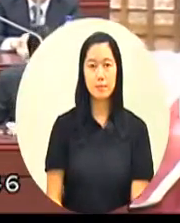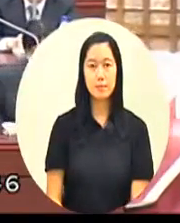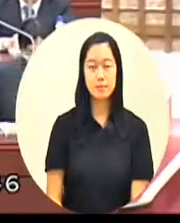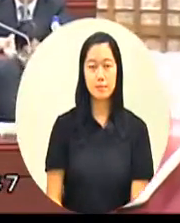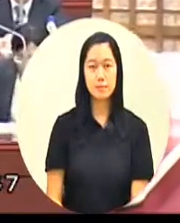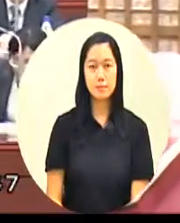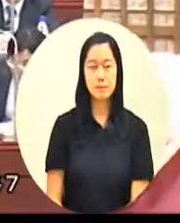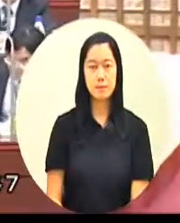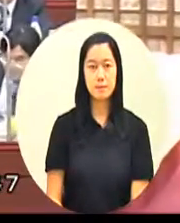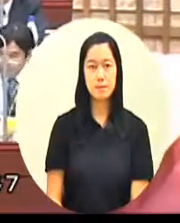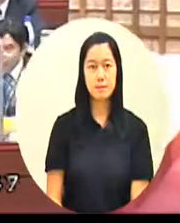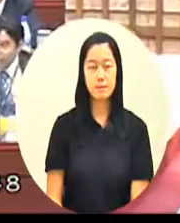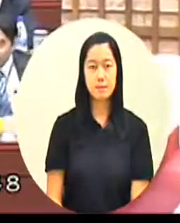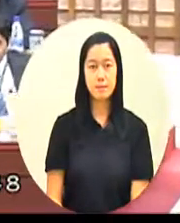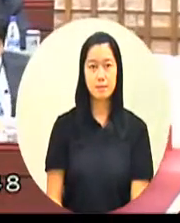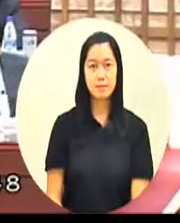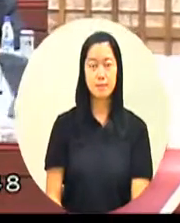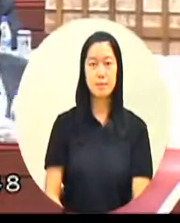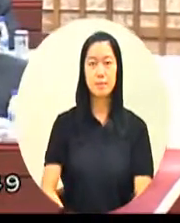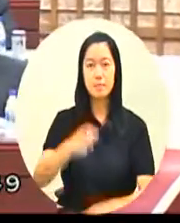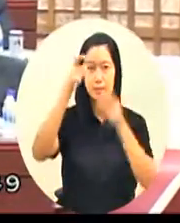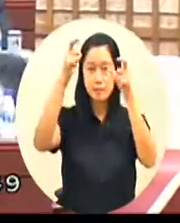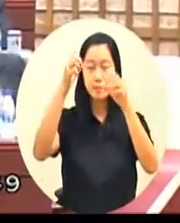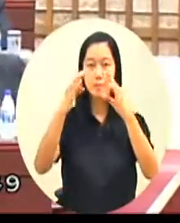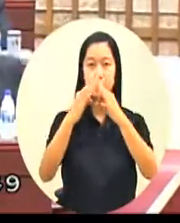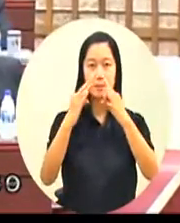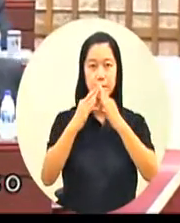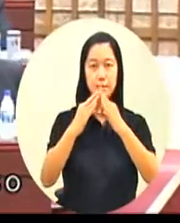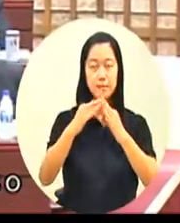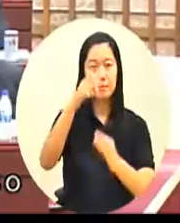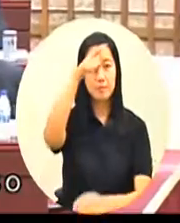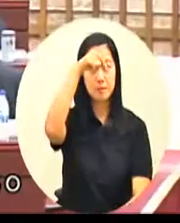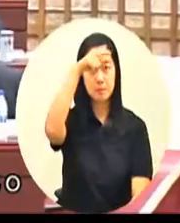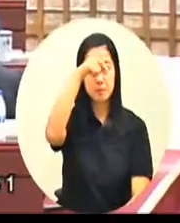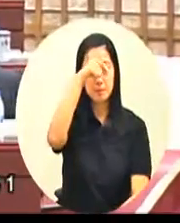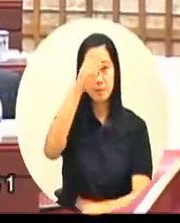我们高雄银行黄满生黄总经理，